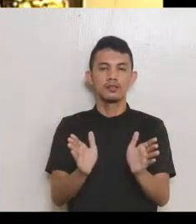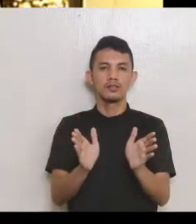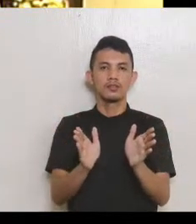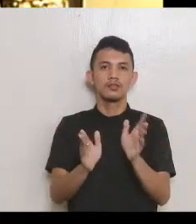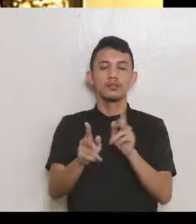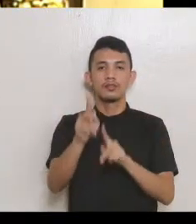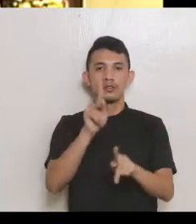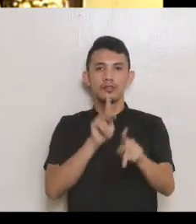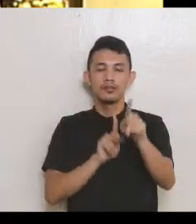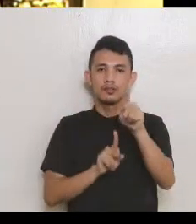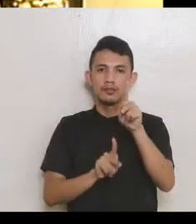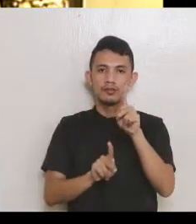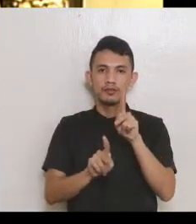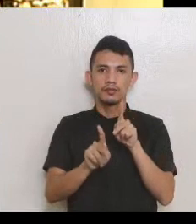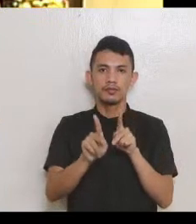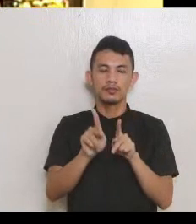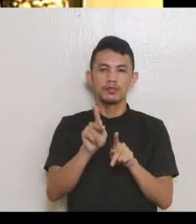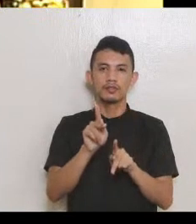katawhan